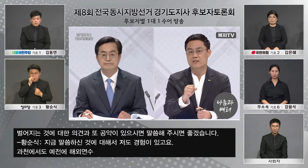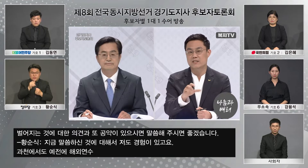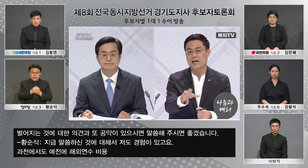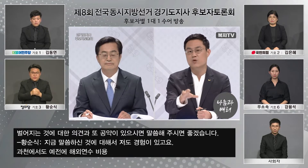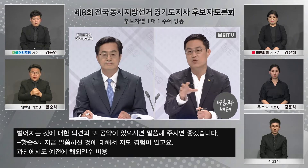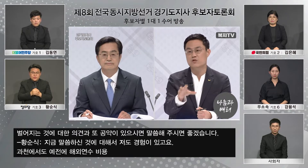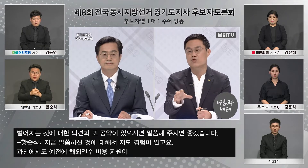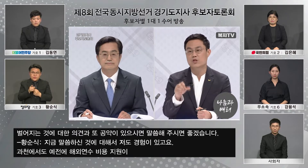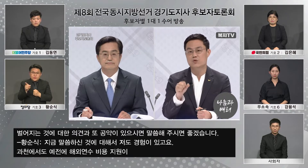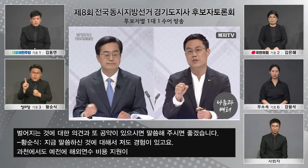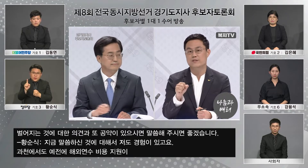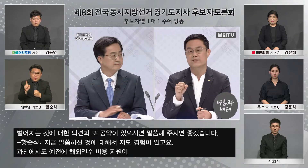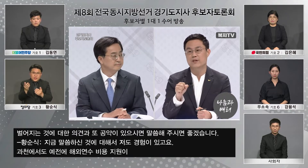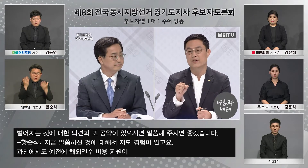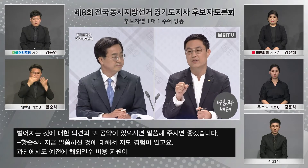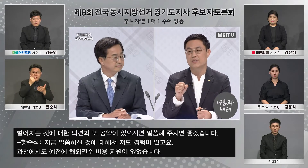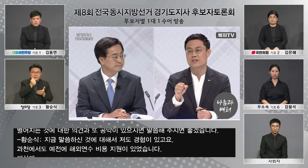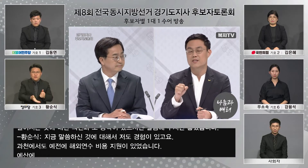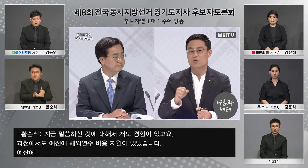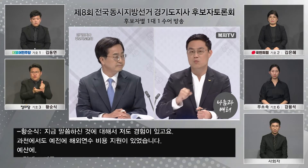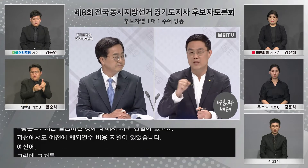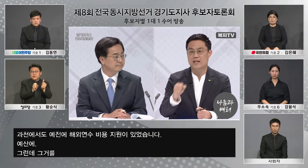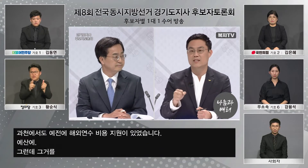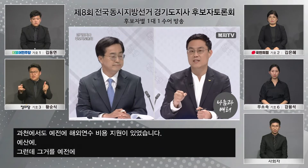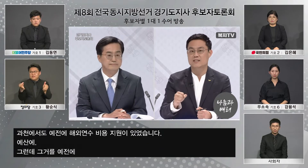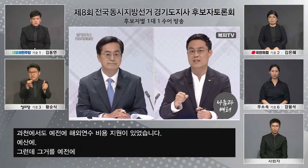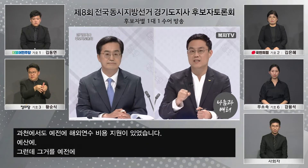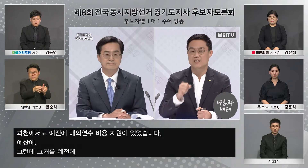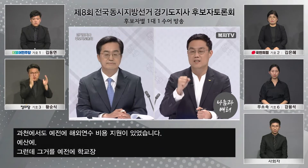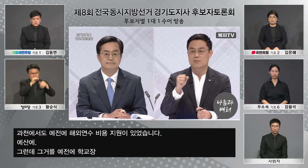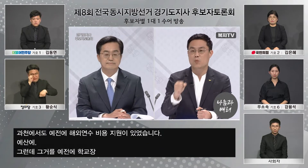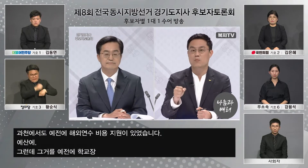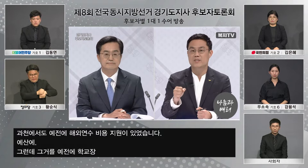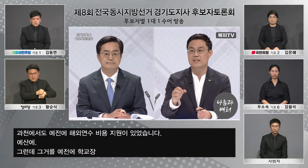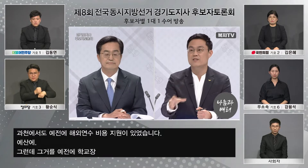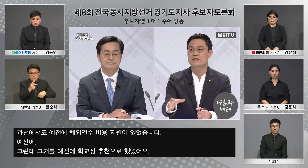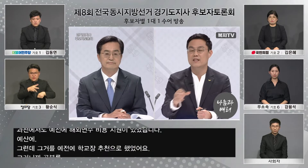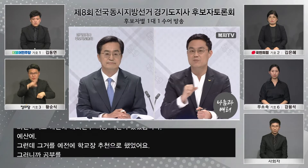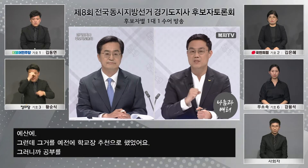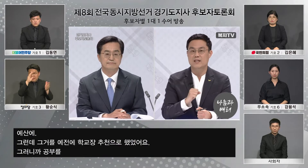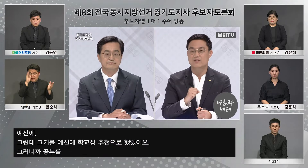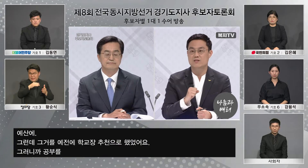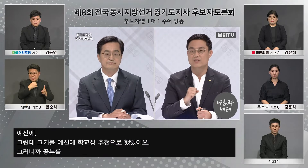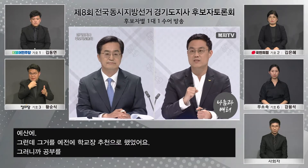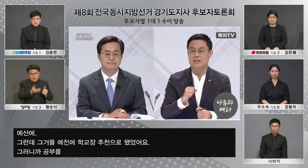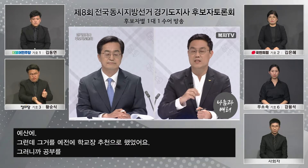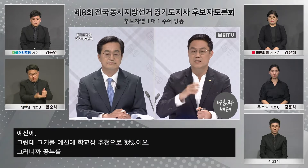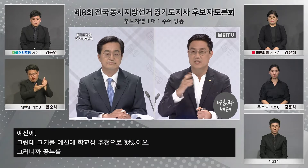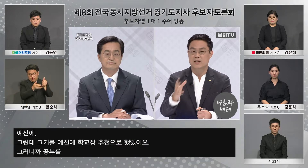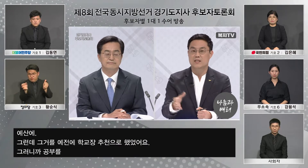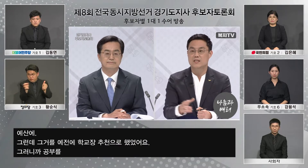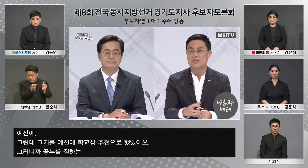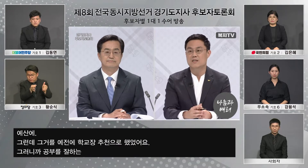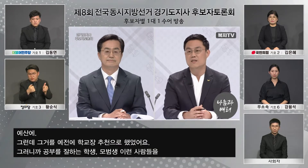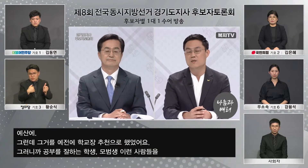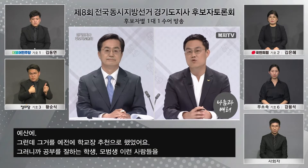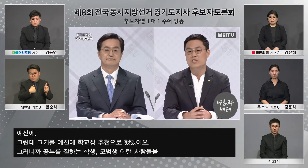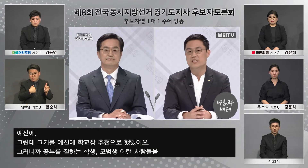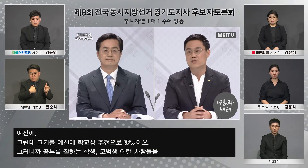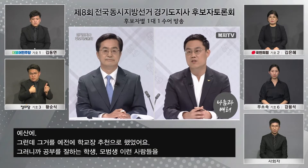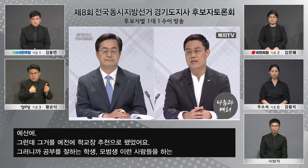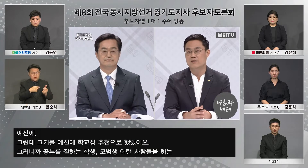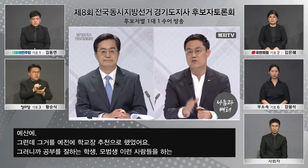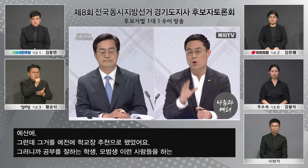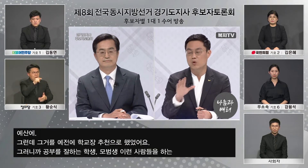그거를 예전에 이제 학교장 추천으로 했었어요. 그러니까 공부 잘하는 학생, 모범생 이런 사람들을 하는 것을 제가 이제